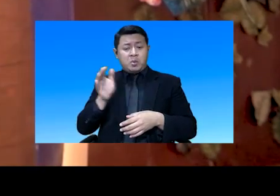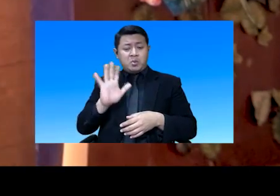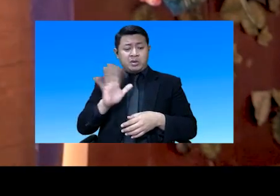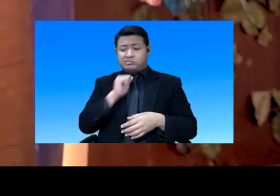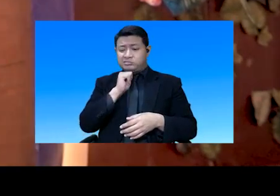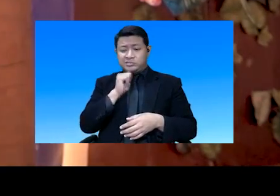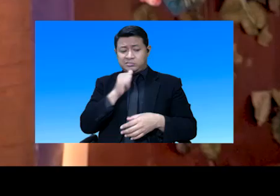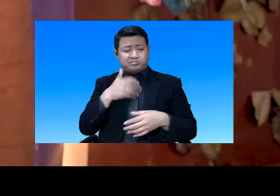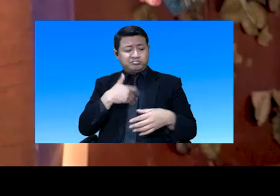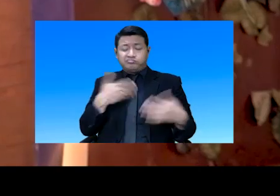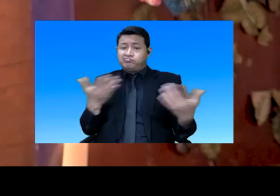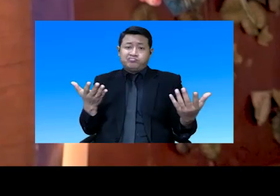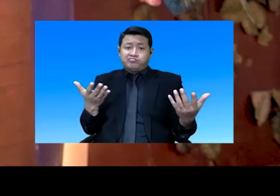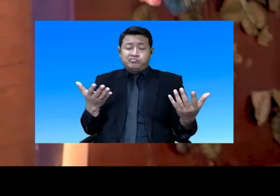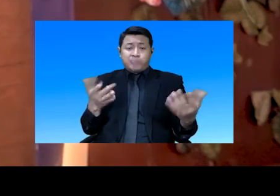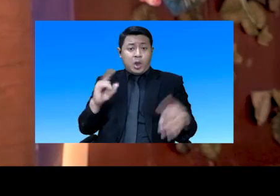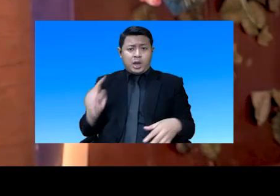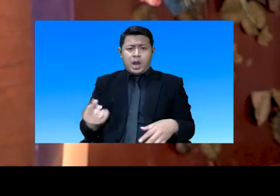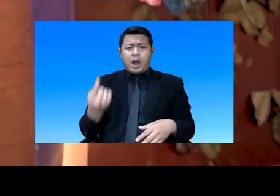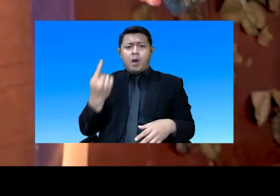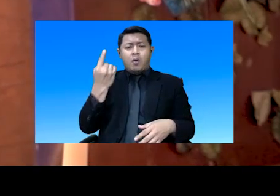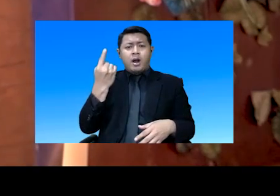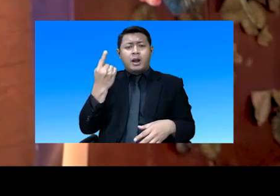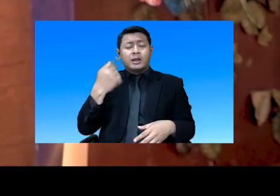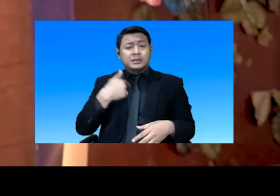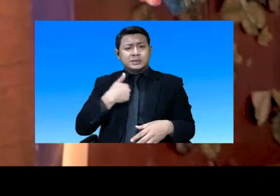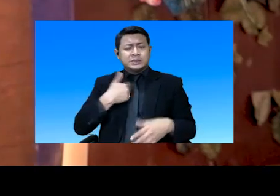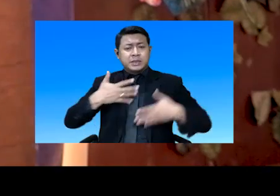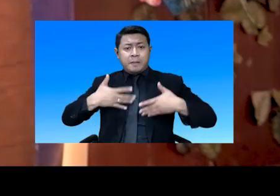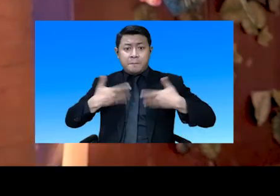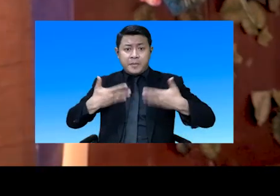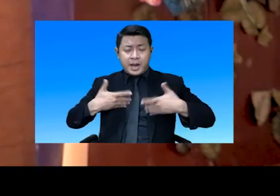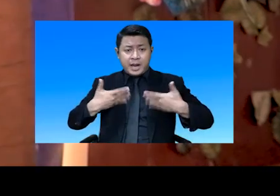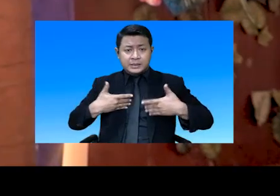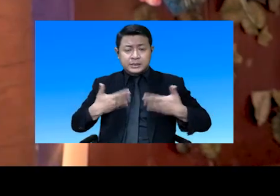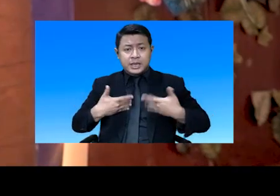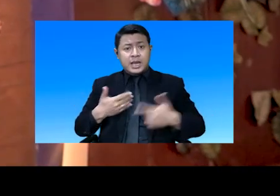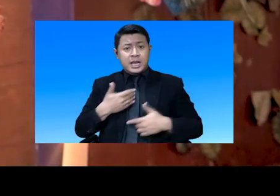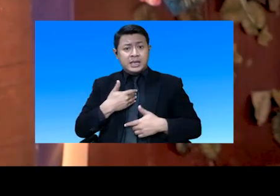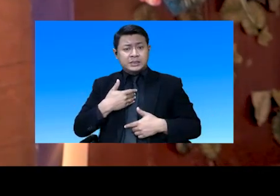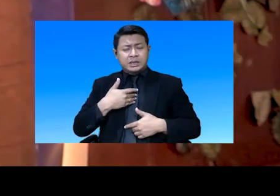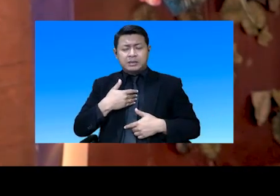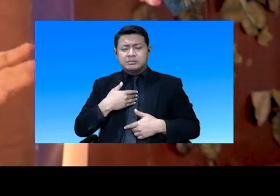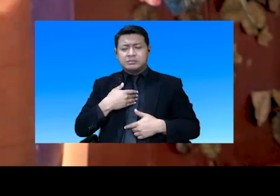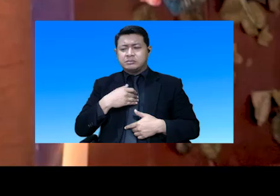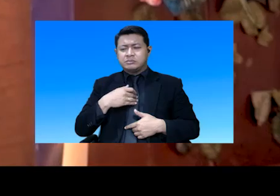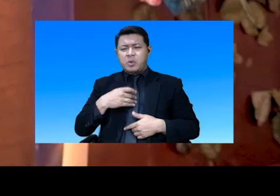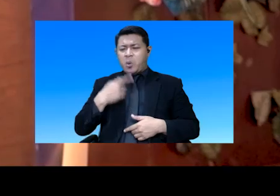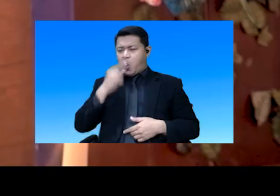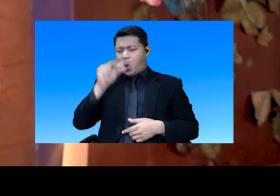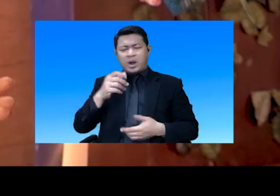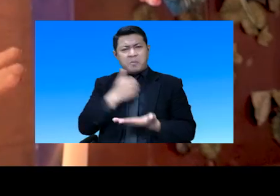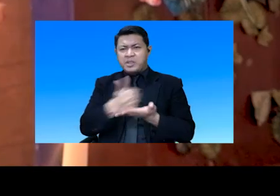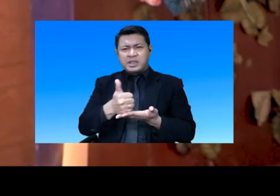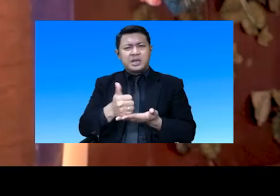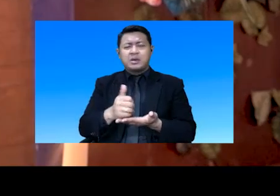siapa-siapa. Pada awalnya saya merasa bahwa saya bukan siapa-siapa.